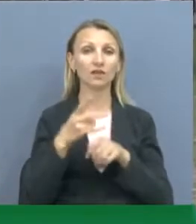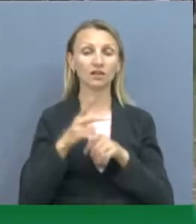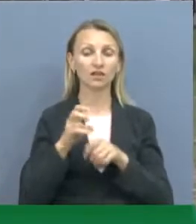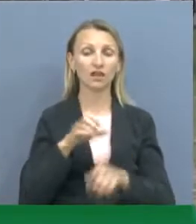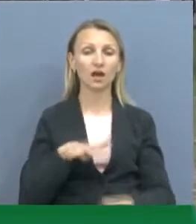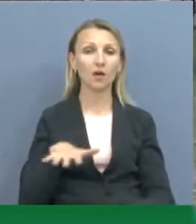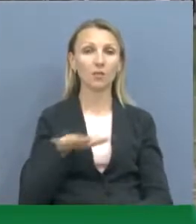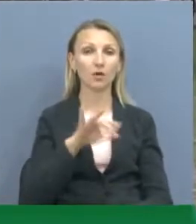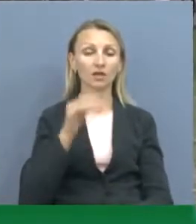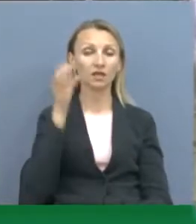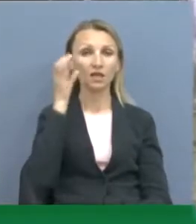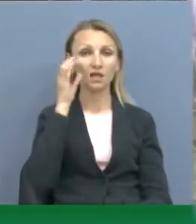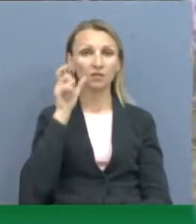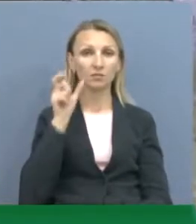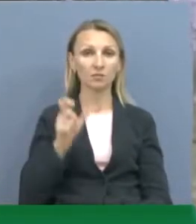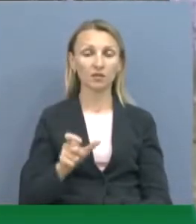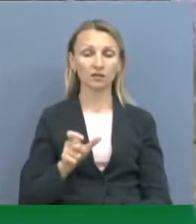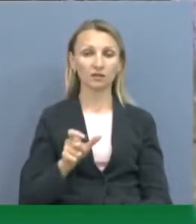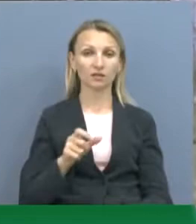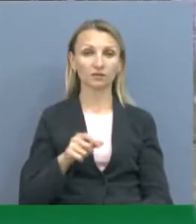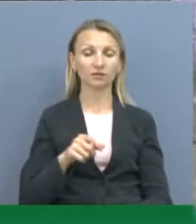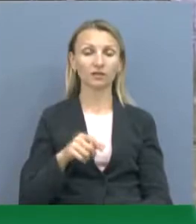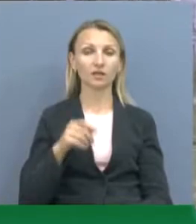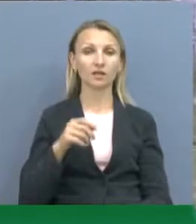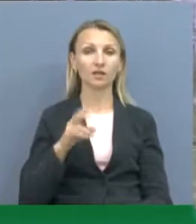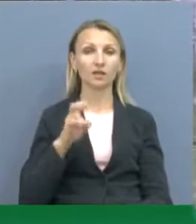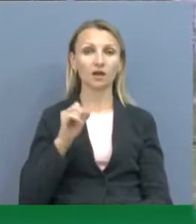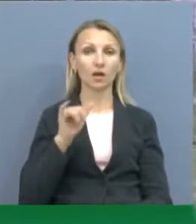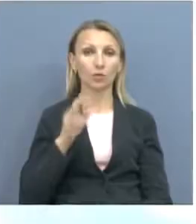И эксперты биологических наук говорят.